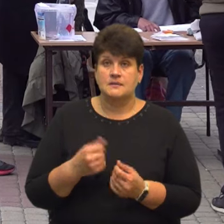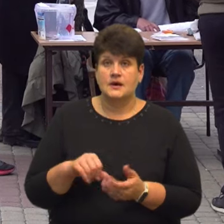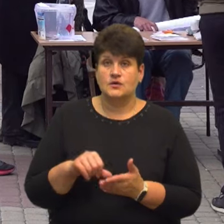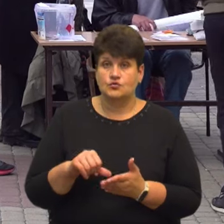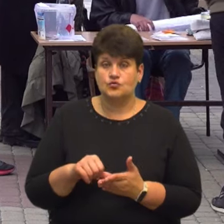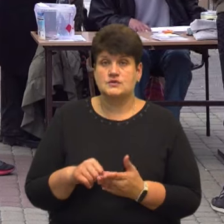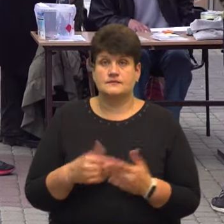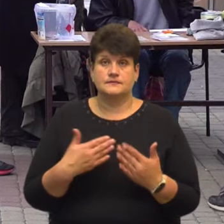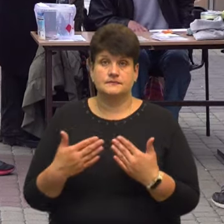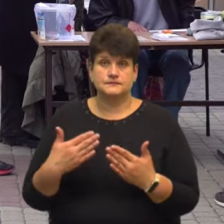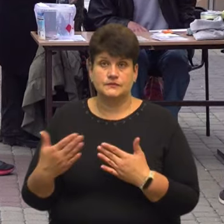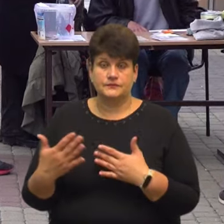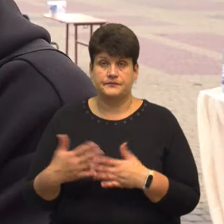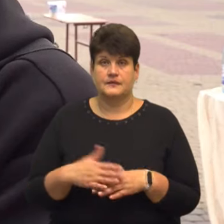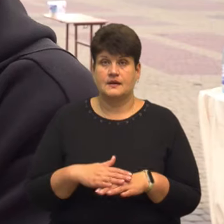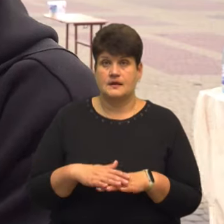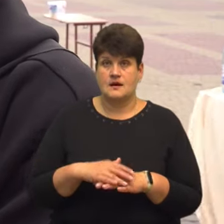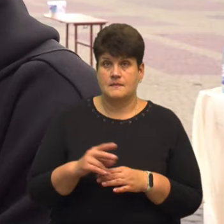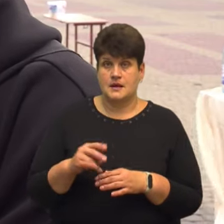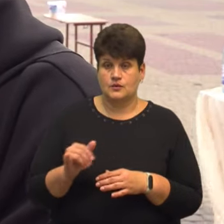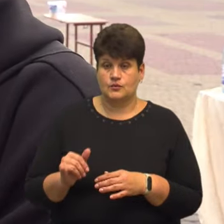дискусії під час ярмарку Global